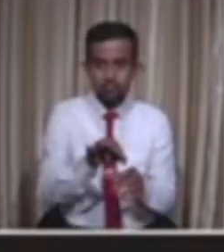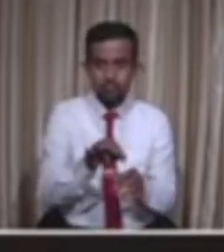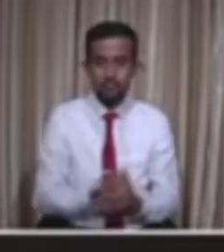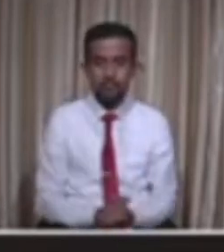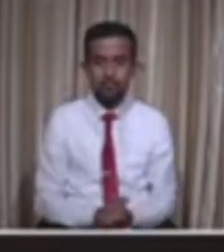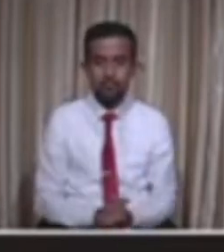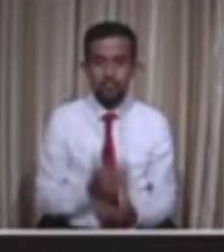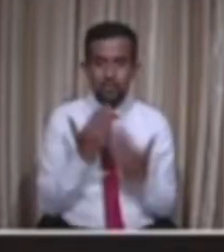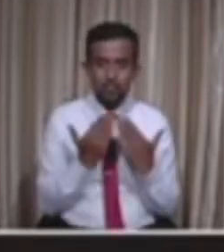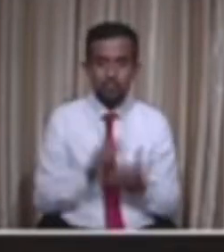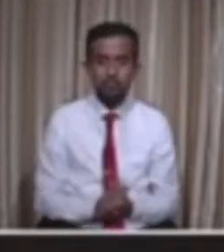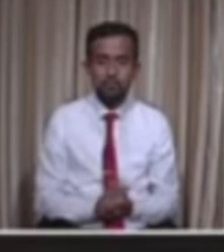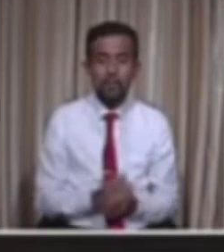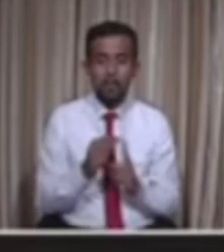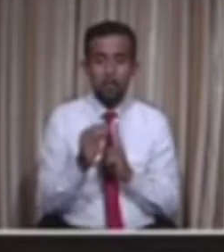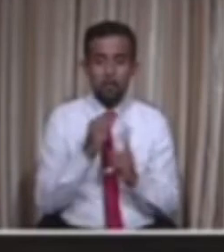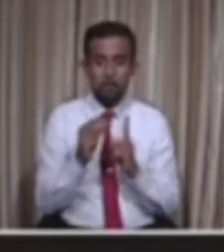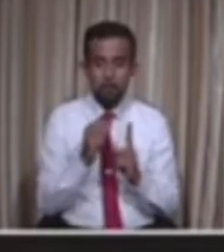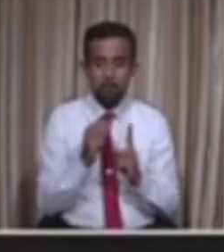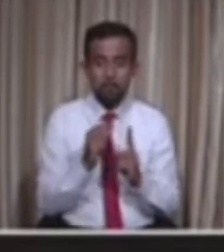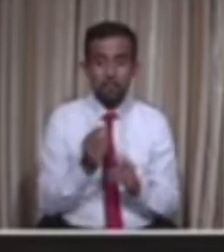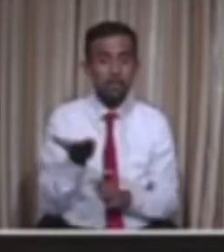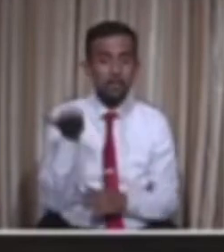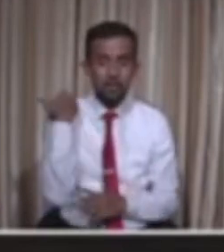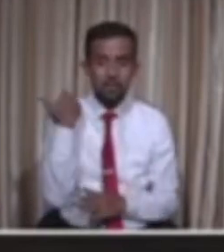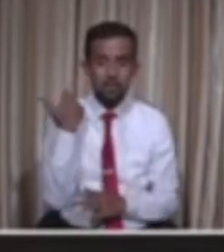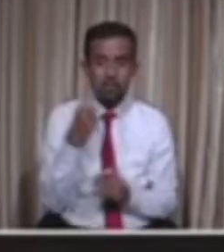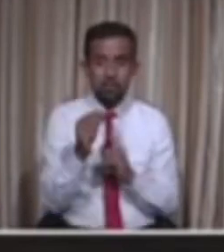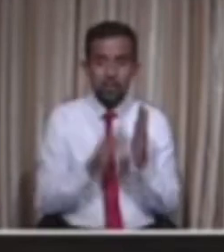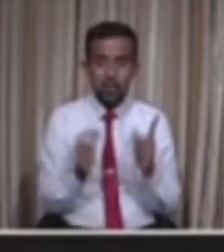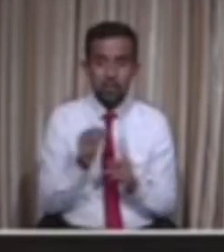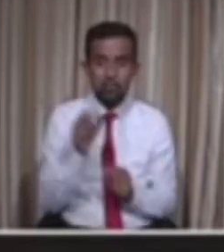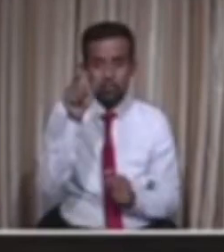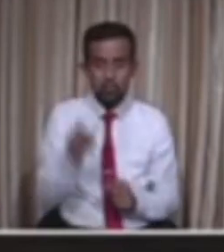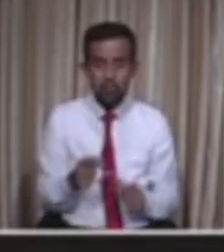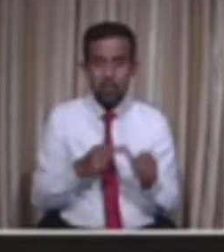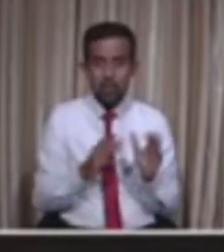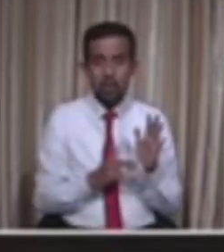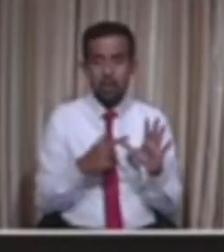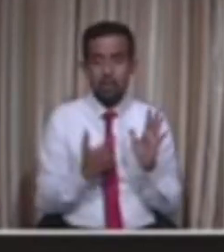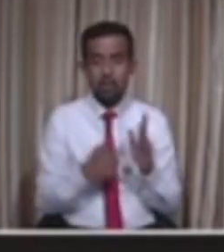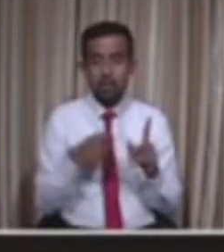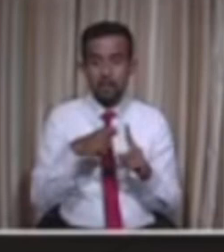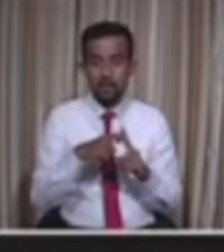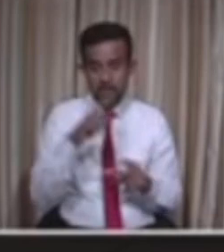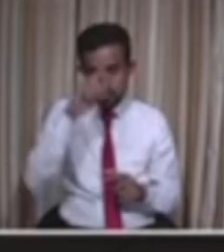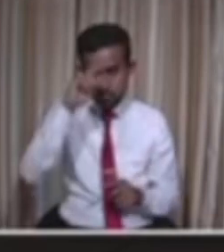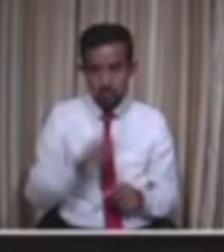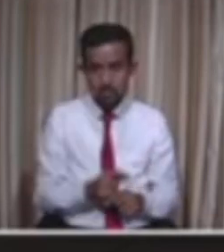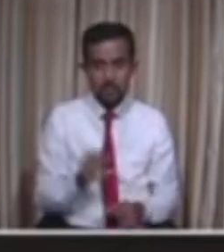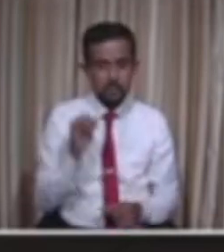එක්කම අපේ පාර්ලිමේන්තුවේ හිටපු මන්ත්‍රීතුමා අමරකීර්ති අතිකෝරල මැතිතුමාව ම්ලේච්ඡ